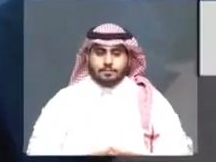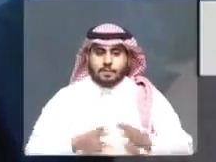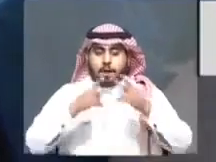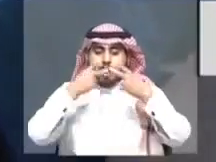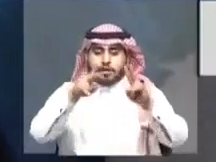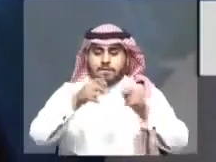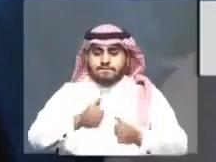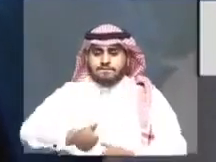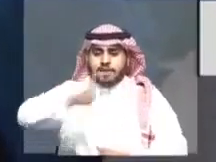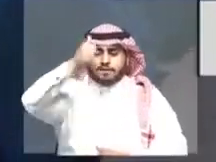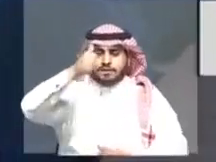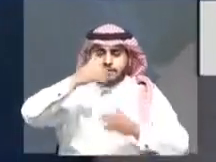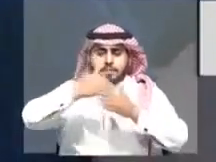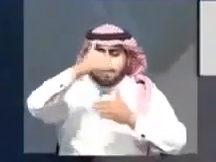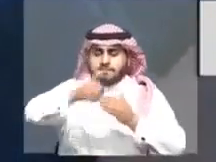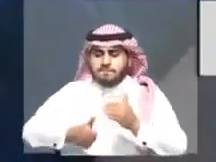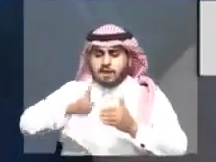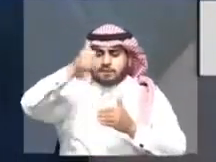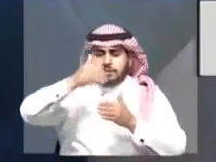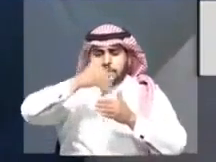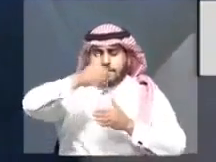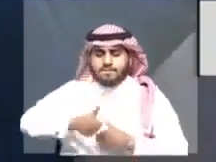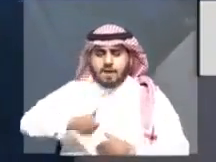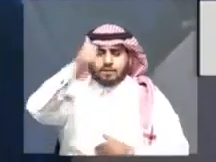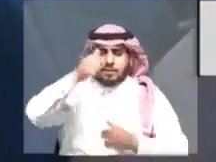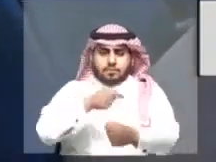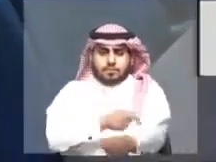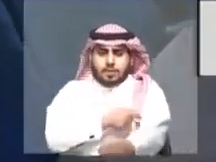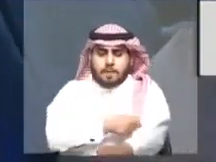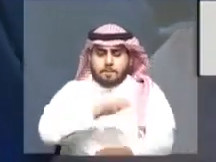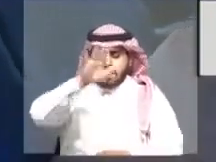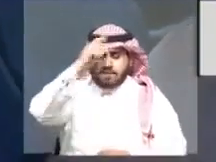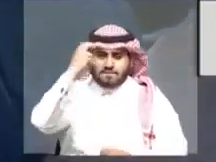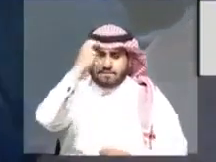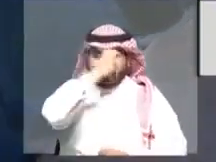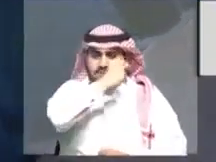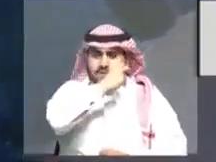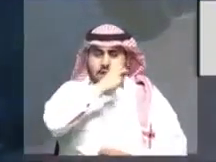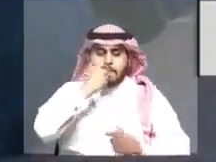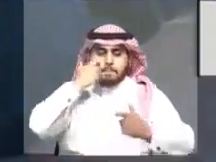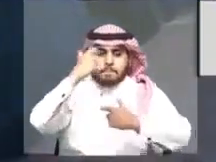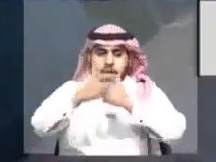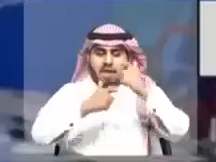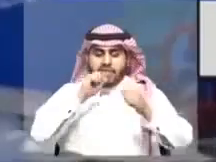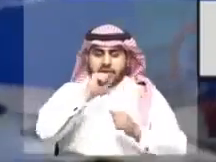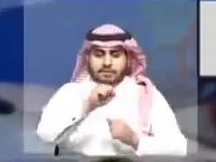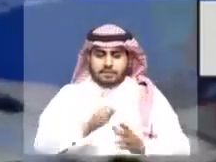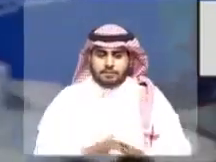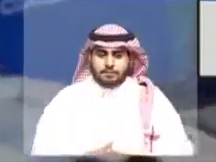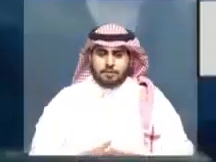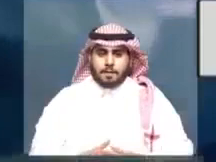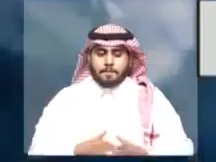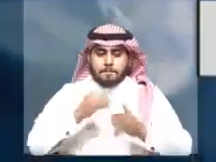إنجاز يتلو الإنجاز في تطورات يشهدها مستشفى الملك فيصل التخصصي ومركز الأبحاث في الرياض بعد